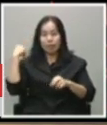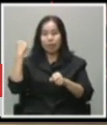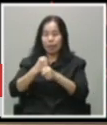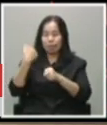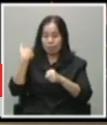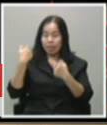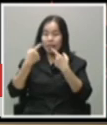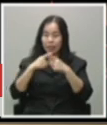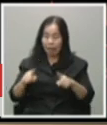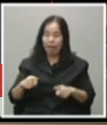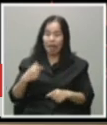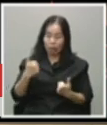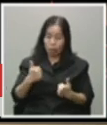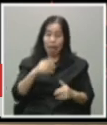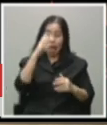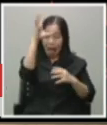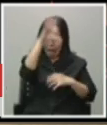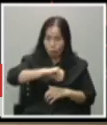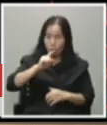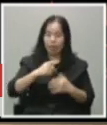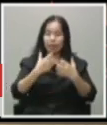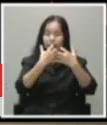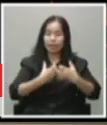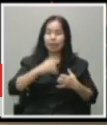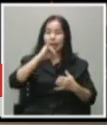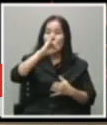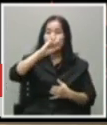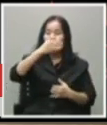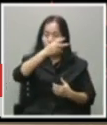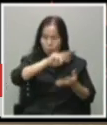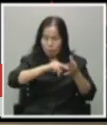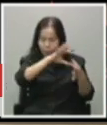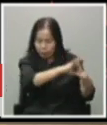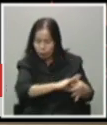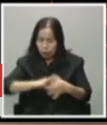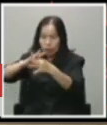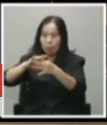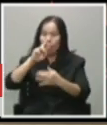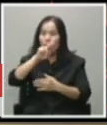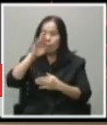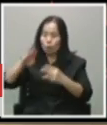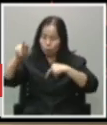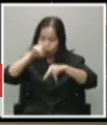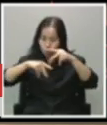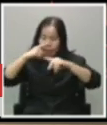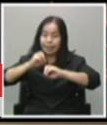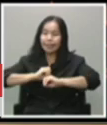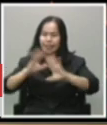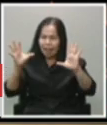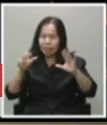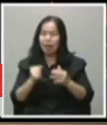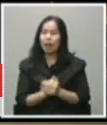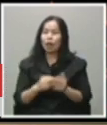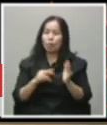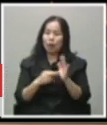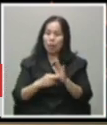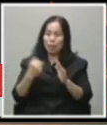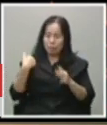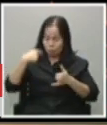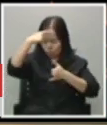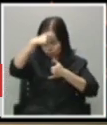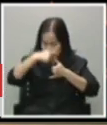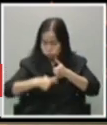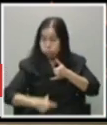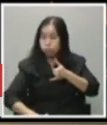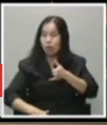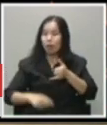าไบโอเมตริกมาเชื่อมเพื่อที่จะให้มีการตรวจได้ชัดเจนยิ่งขึ้นไบโอเมตริกก็คือหมายถึงว่าเราจะตรวจทางกายภาพไม่ว่า